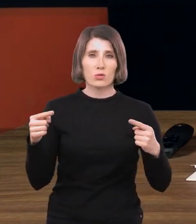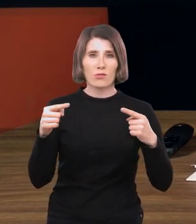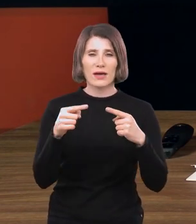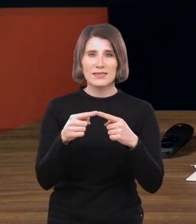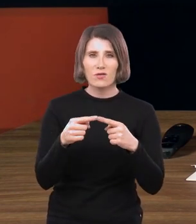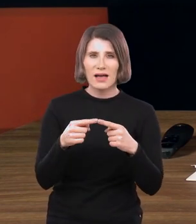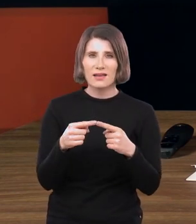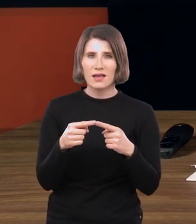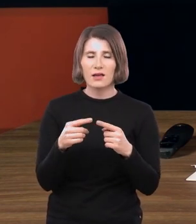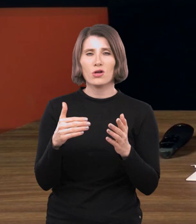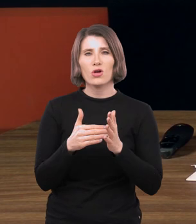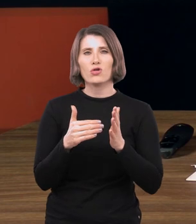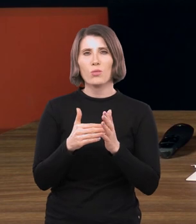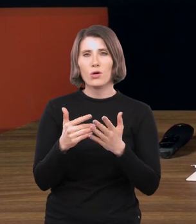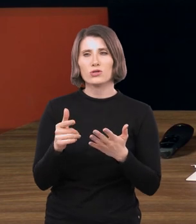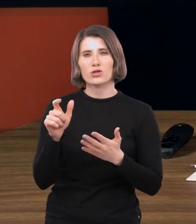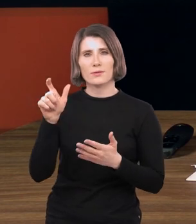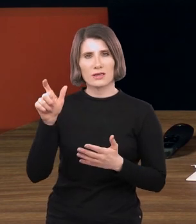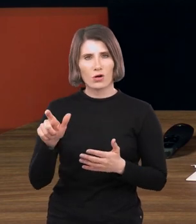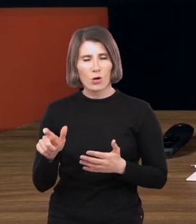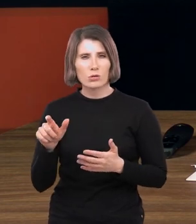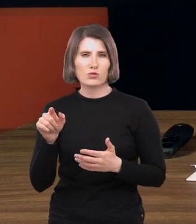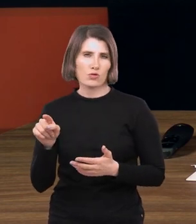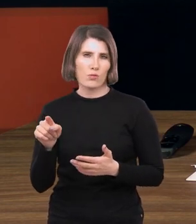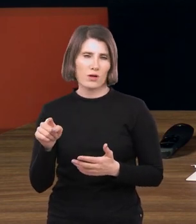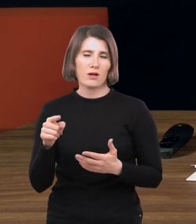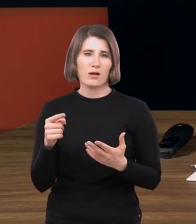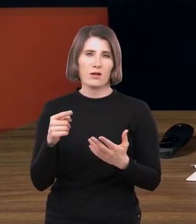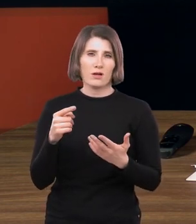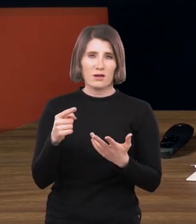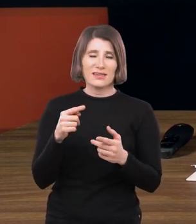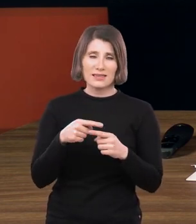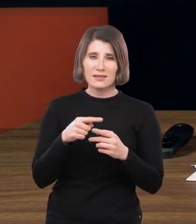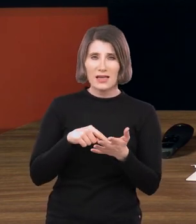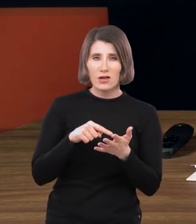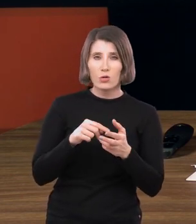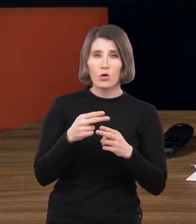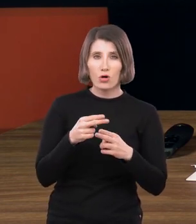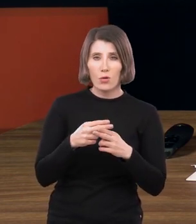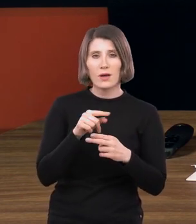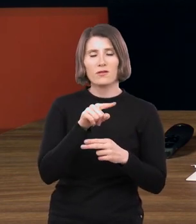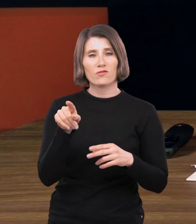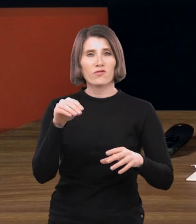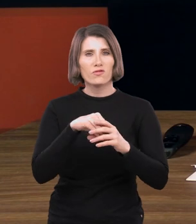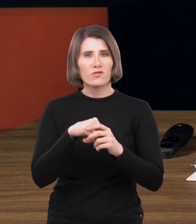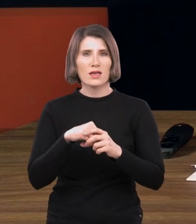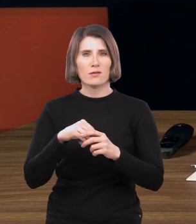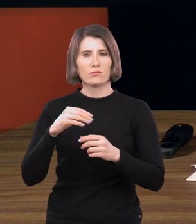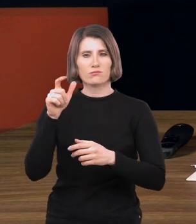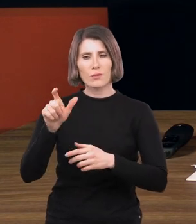osób o tym konkretnym rodzaju niepełnosprawności, posiadają wysoce wykwalifikowaną kadrę,